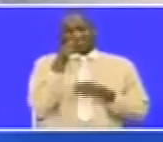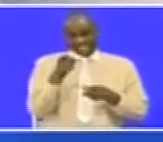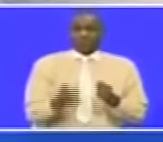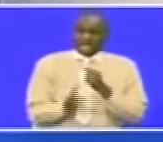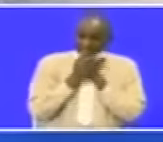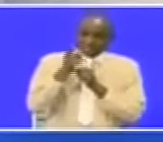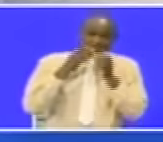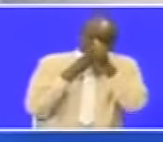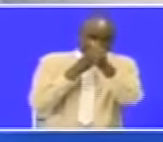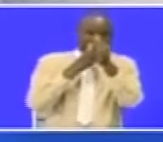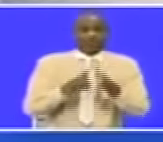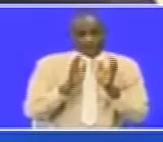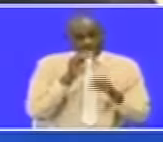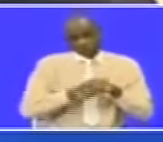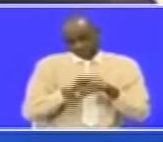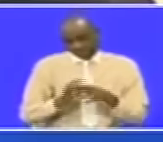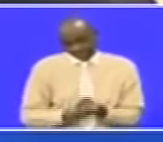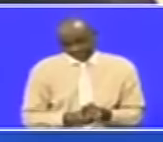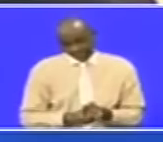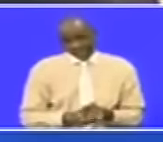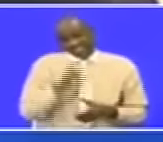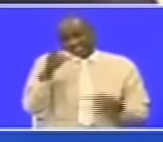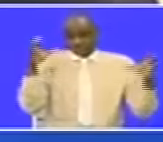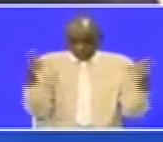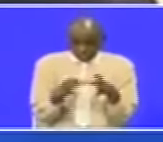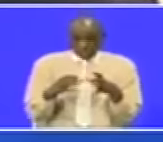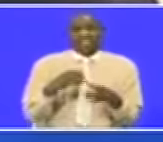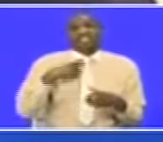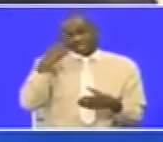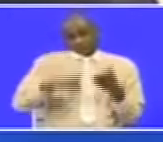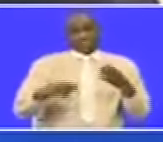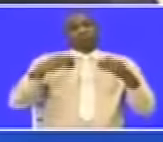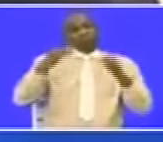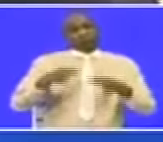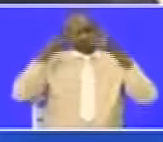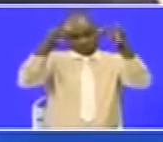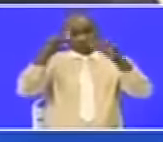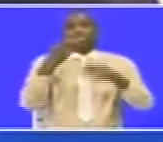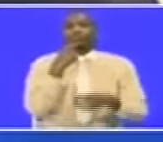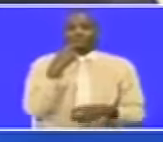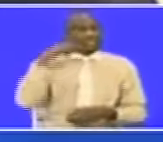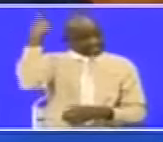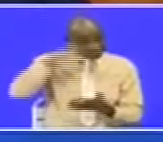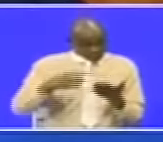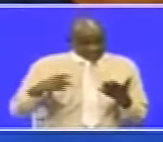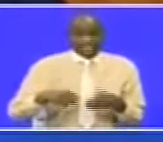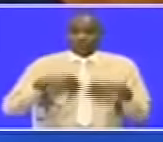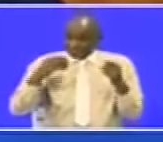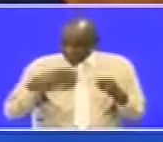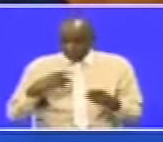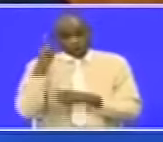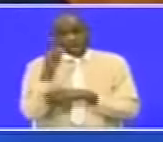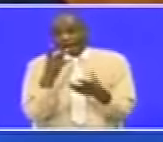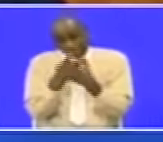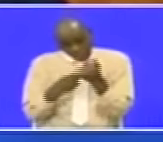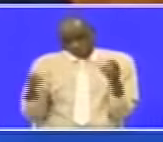jopo linaloongozwa na Sharada Rao. Jopo hilo limesitisha vikao hadi Jumanne wiki ijayo kuwapa nafasi mawakili wa pande zote